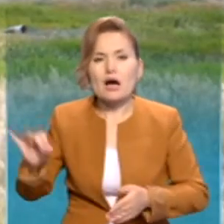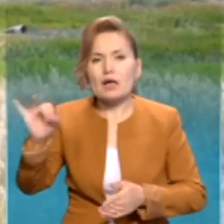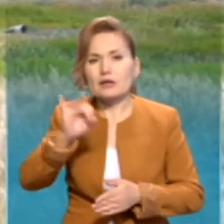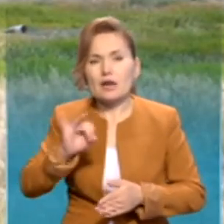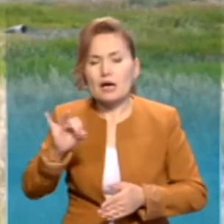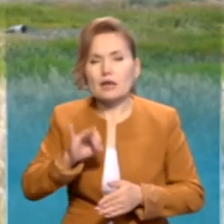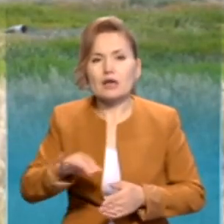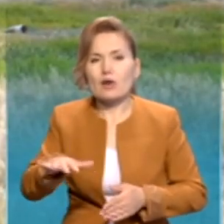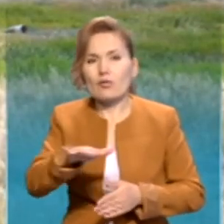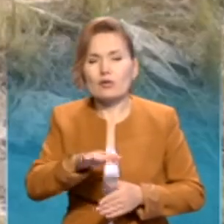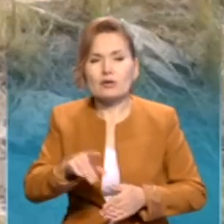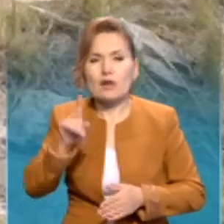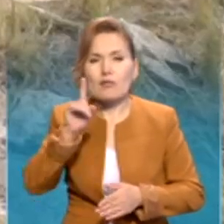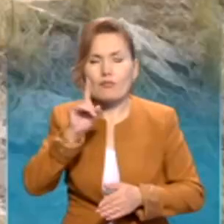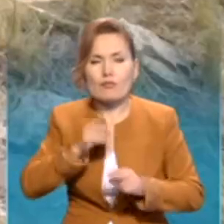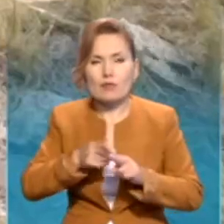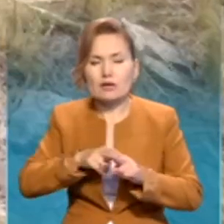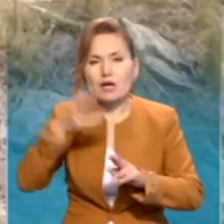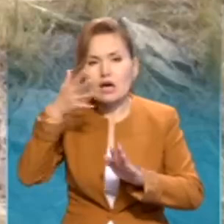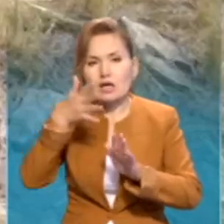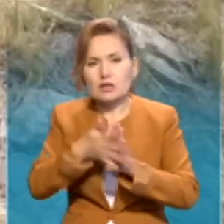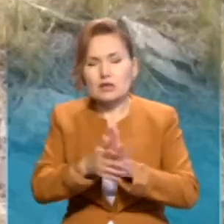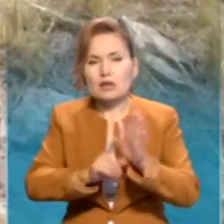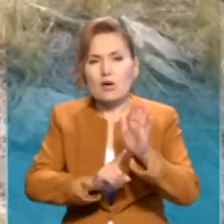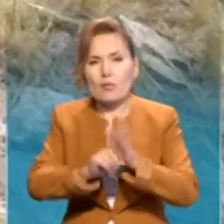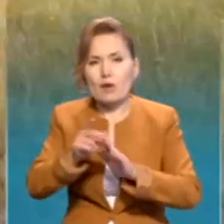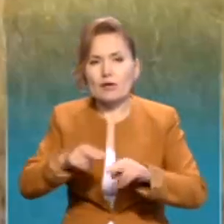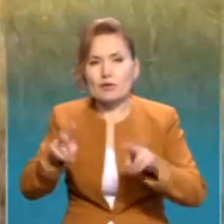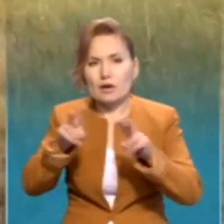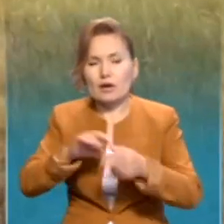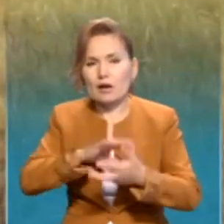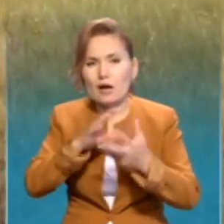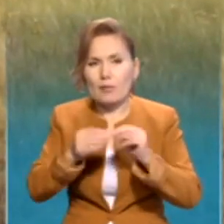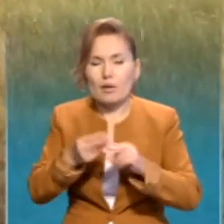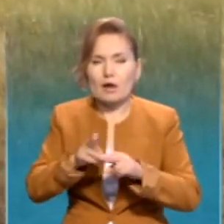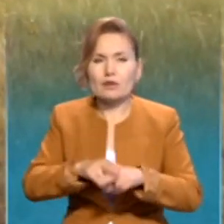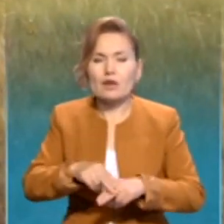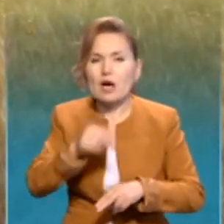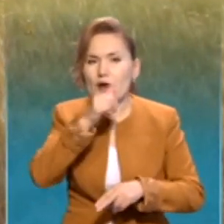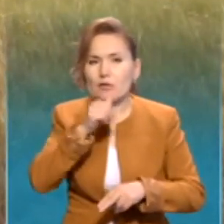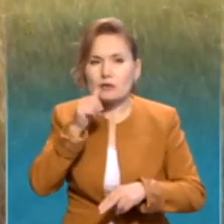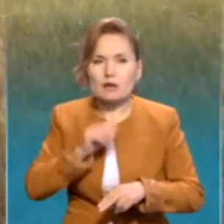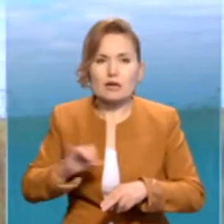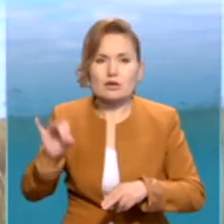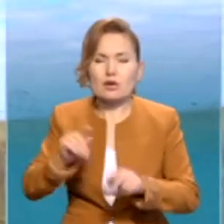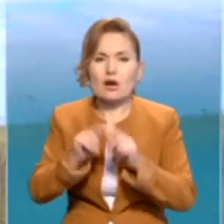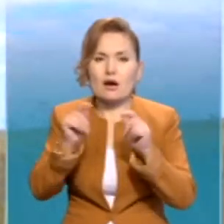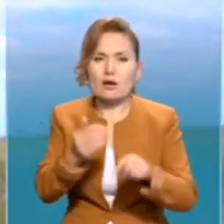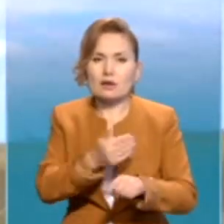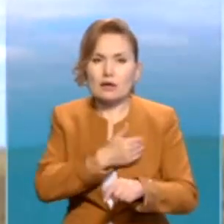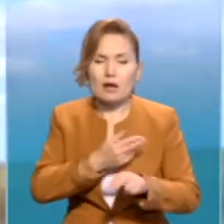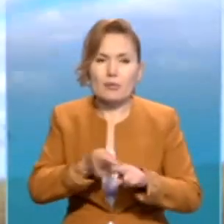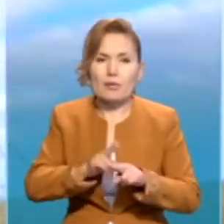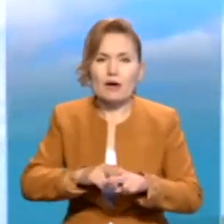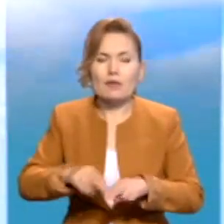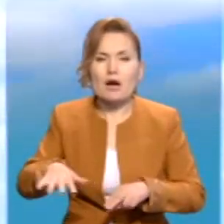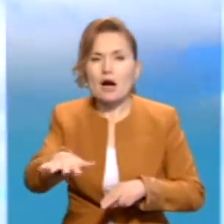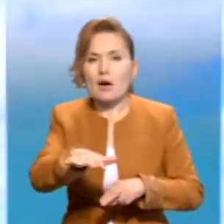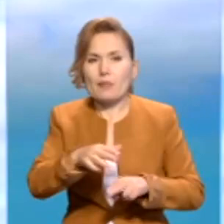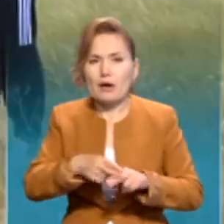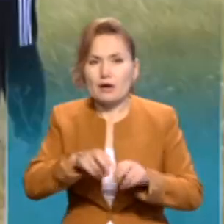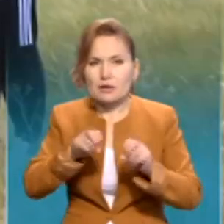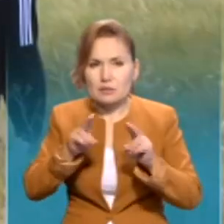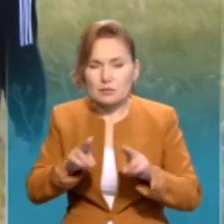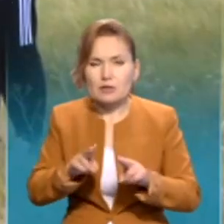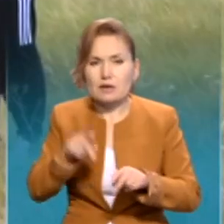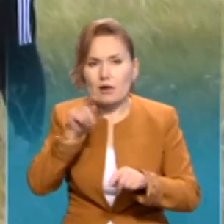көп зерттелмеген. Сондықтан Сарабаны кешенді түрде зерделеп, тың жаңалық ашуға үміттіміз дейді мамандары. Қазір ғалымдар кешен аумағын сканерлеп